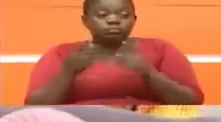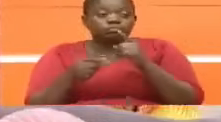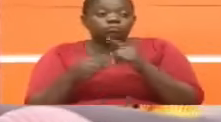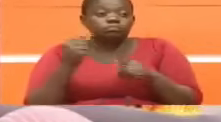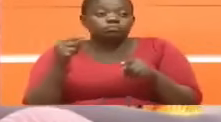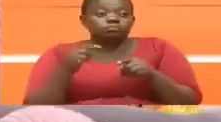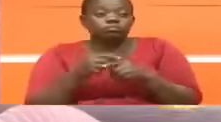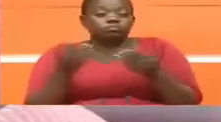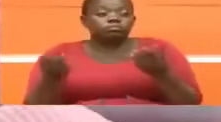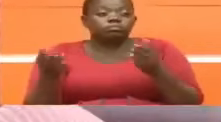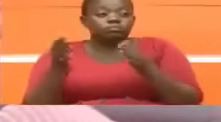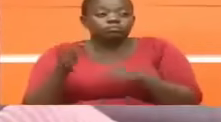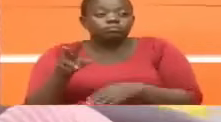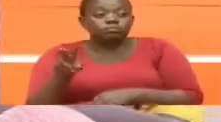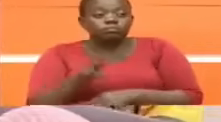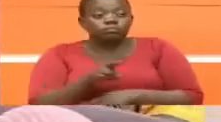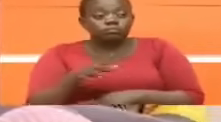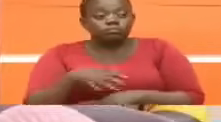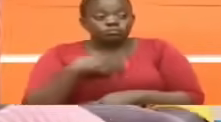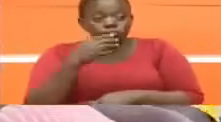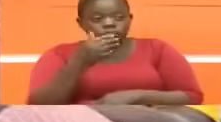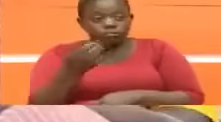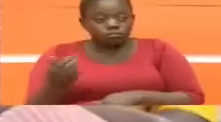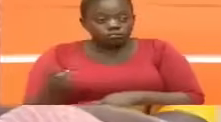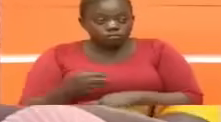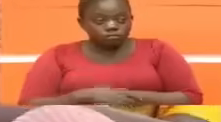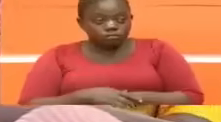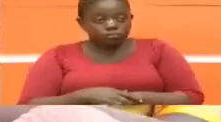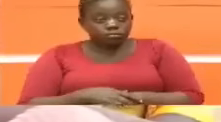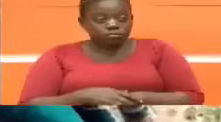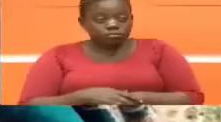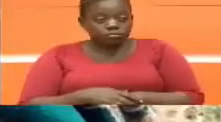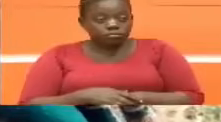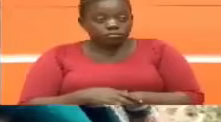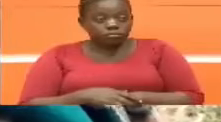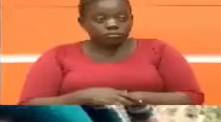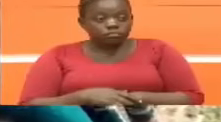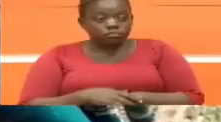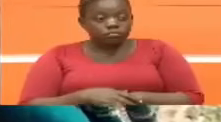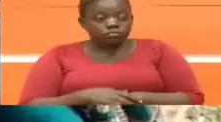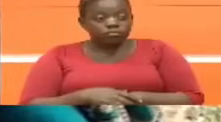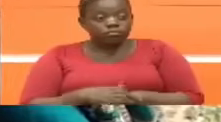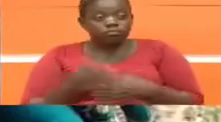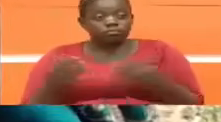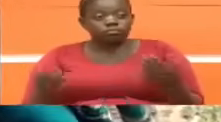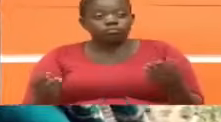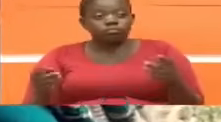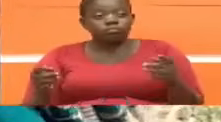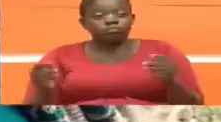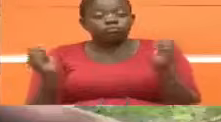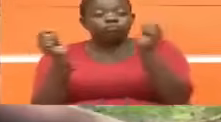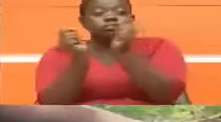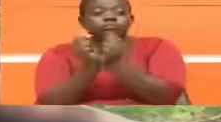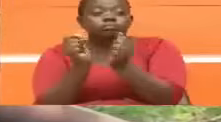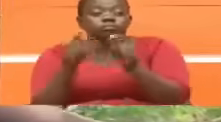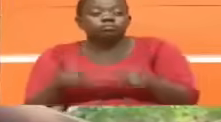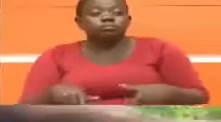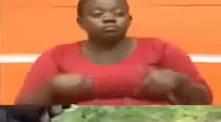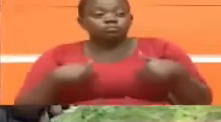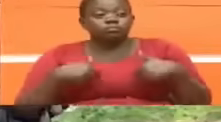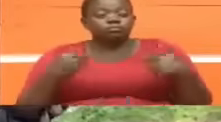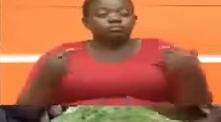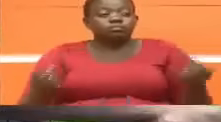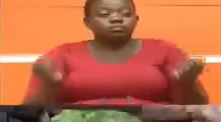afe ng'abaana bange ariko obuyinza tebuyina bajja kusiba musibe asibiruddwa mayisa kutadda wembu bonna ngamusiba